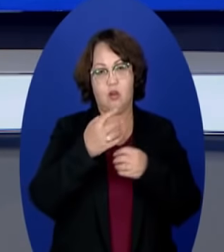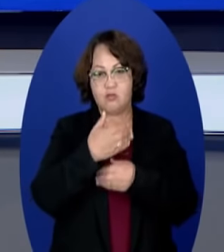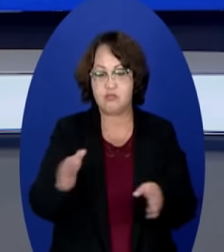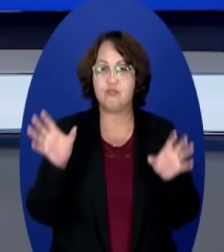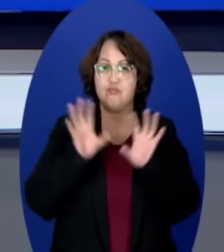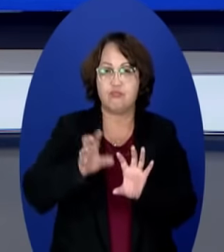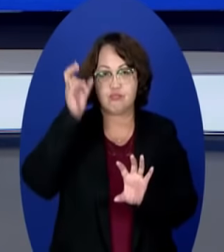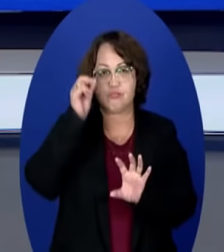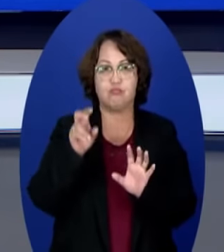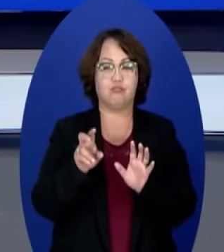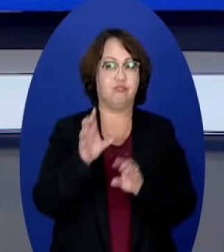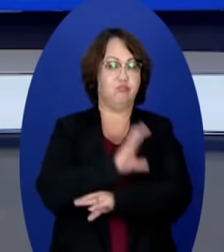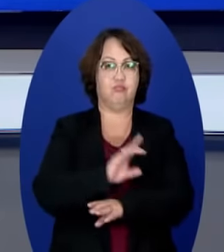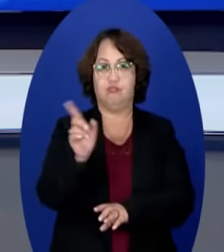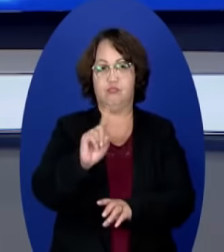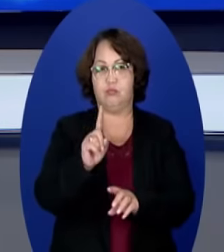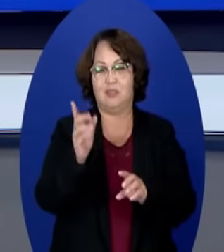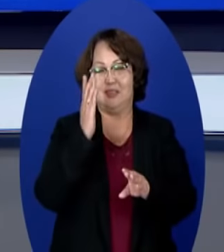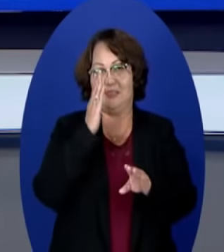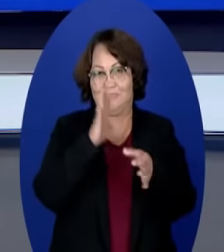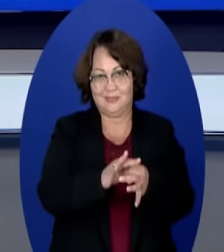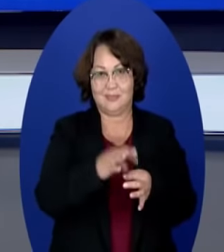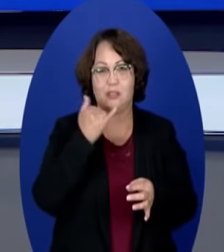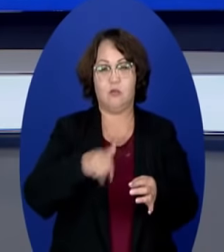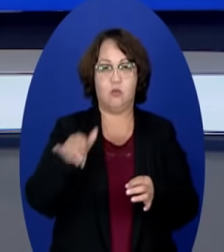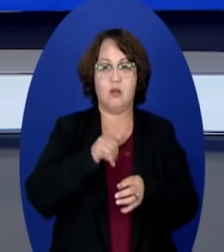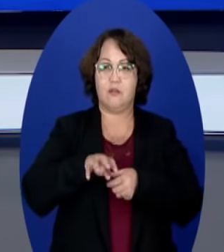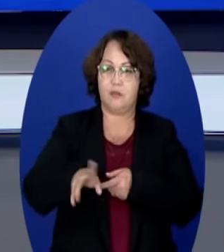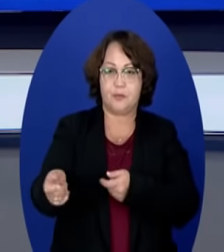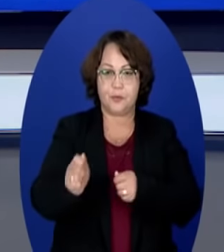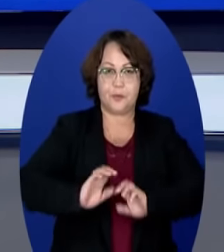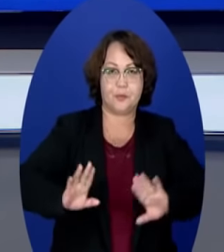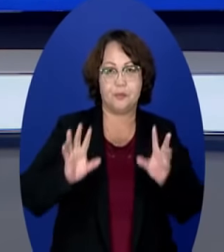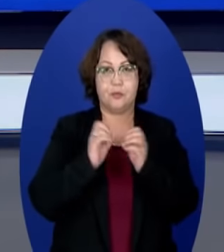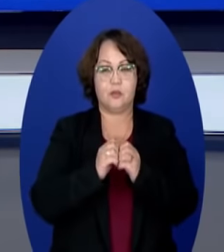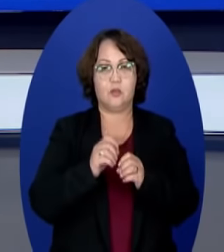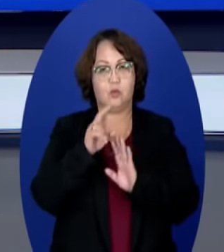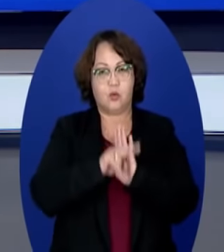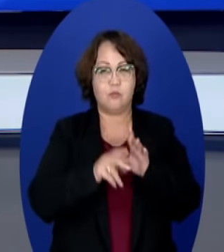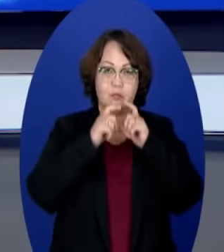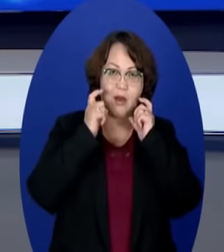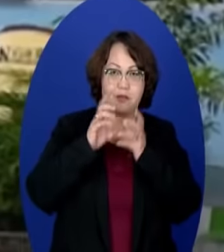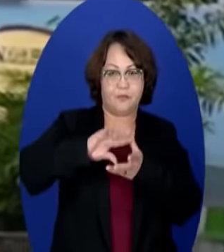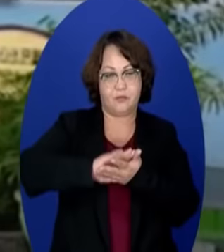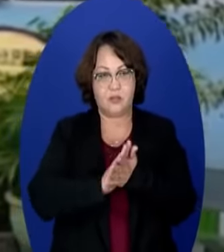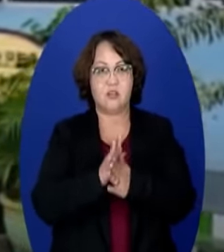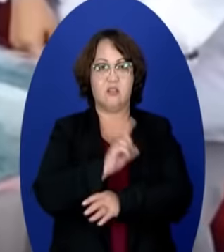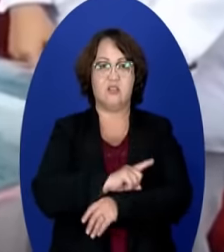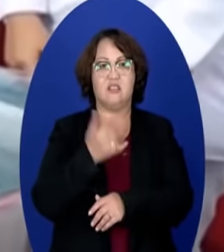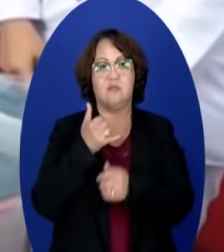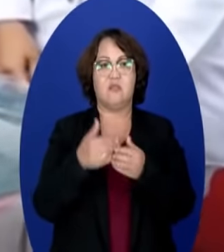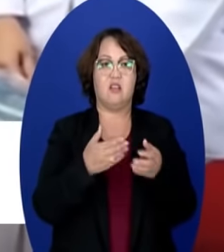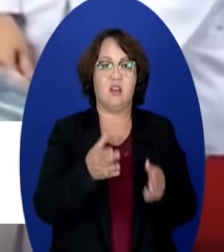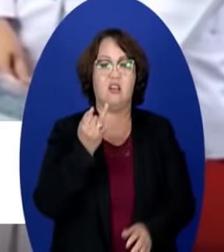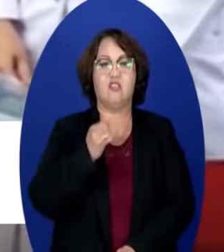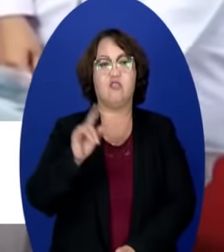хаагаад байгаа юм. Гэхдээ зарим улс орнууд халдвар хамгааллын өндөржүүлсэн арга хэмжээндор хичээл сургалтын үйл ажиллагаагаа сэргээж байна.